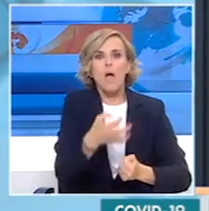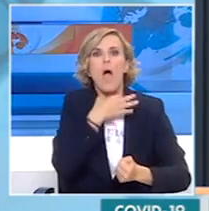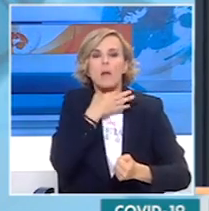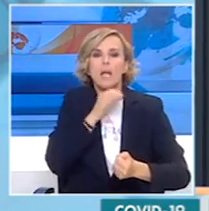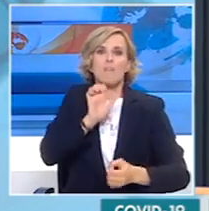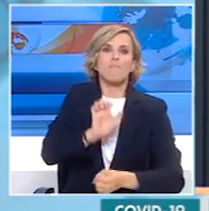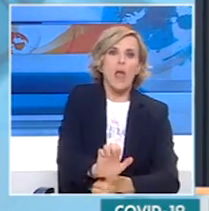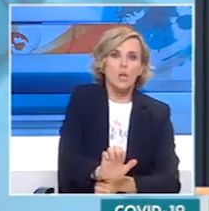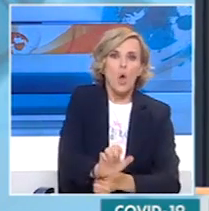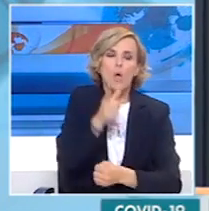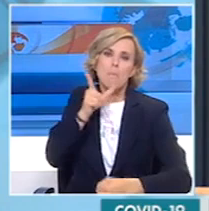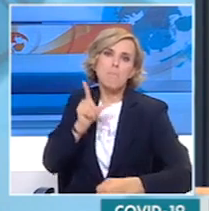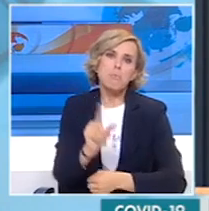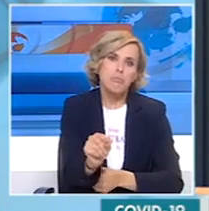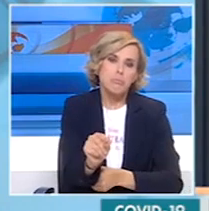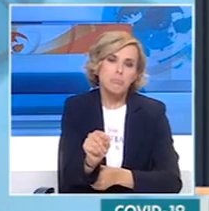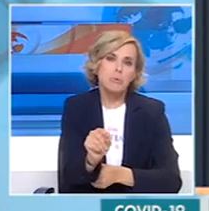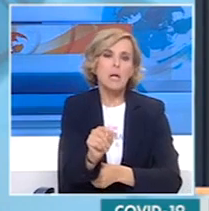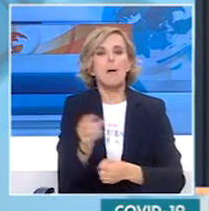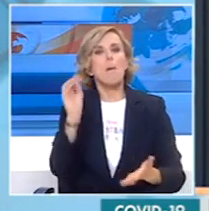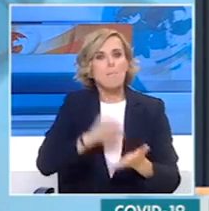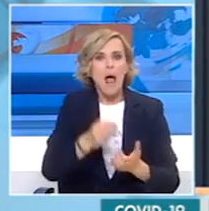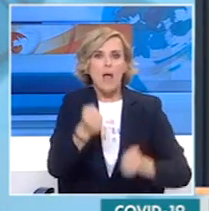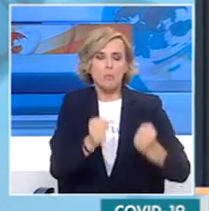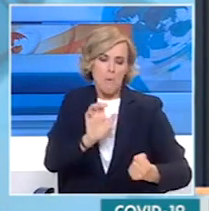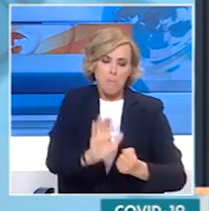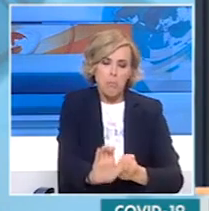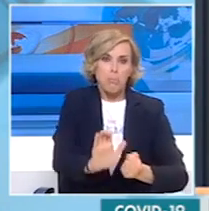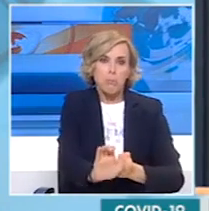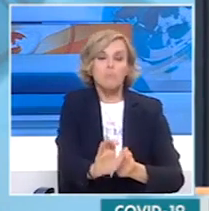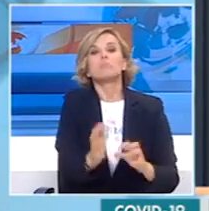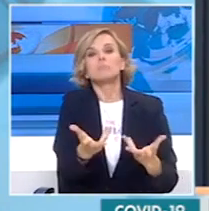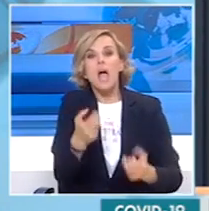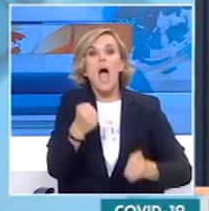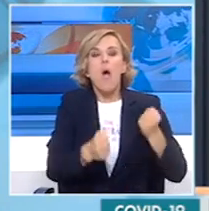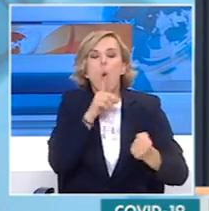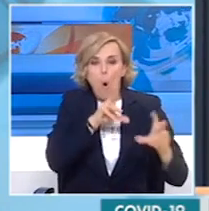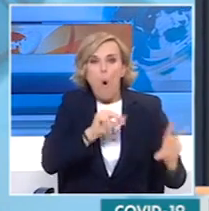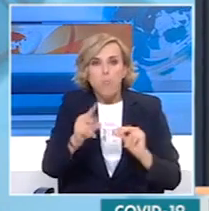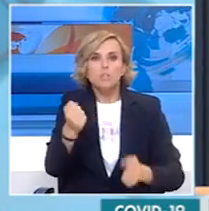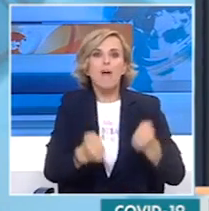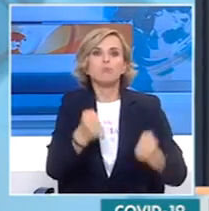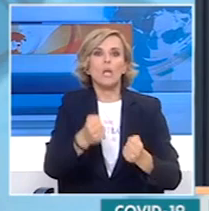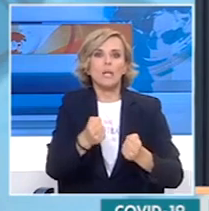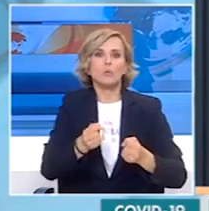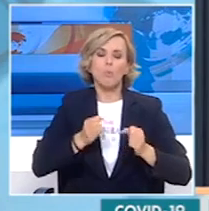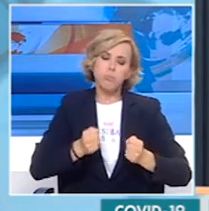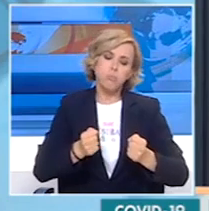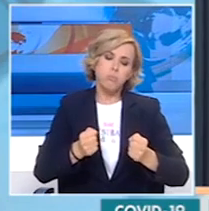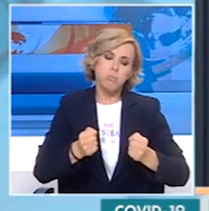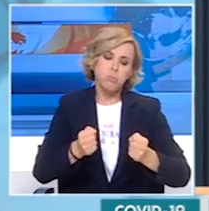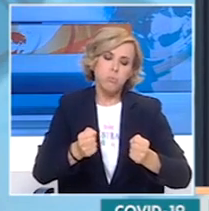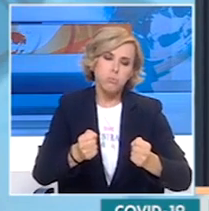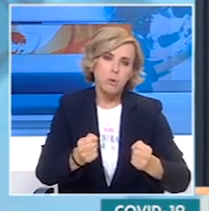φρενάρεις, να αφήσεις τα φρένα κάποιες φορές ξανά και ξανά, ενώ το αυτοκίνητο συνεχίζει να κινείται προς τα εμπρός, χωρίς να